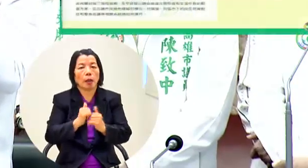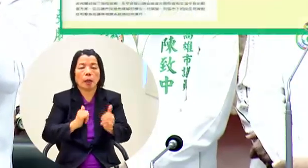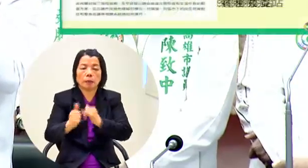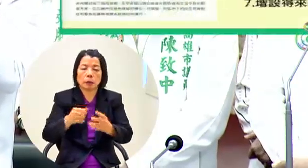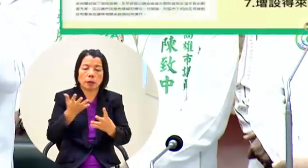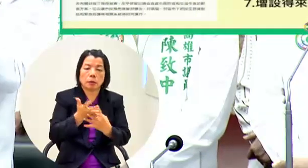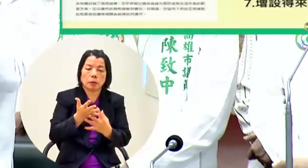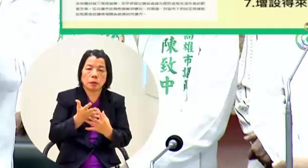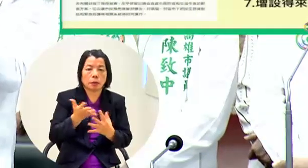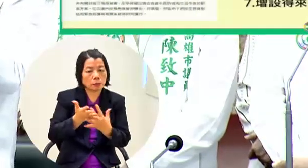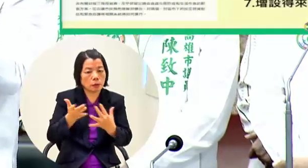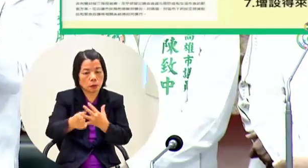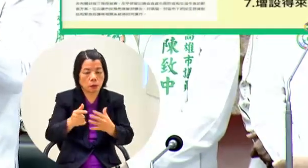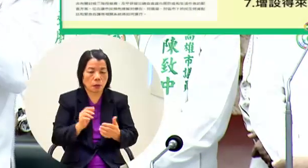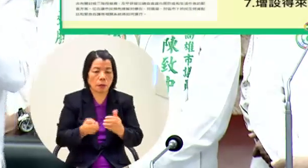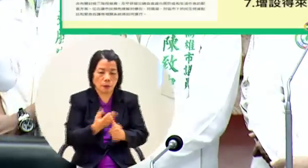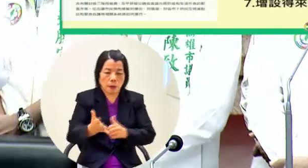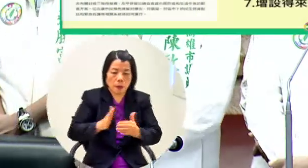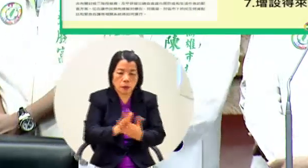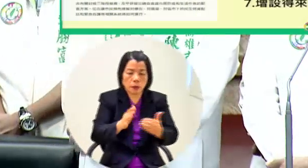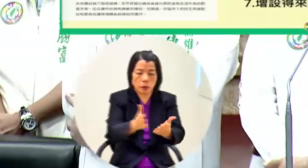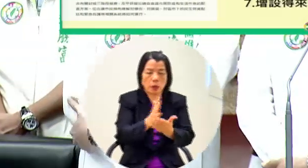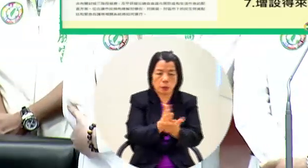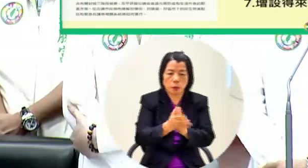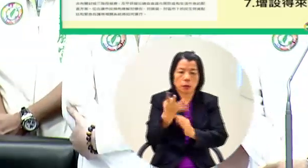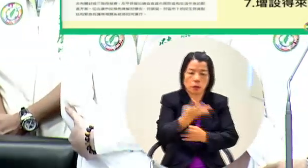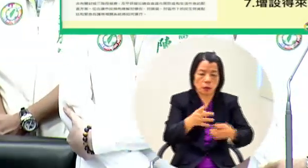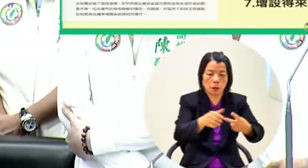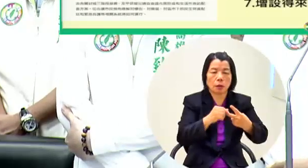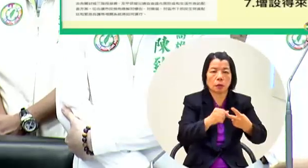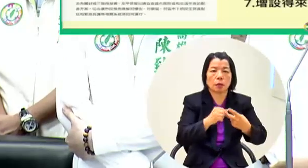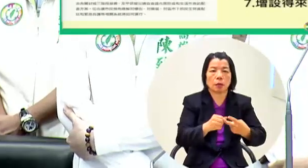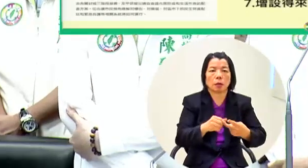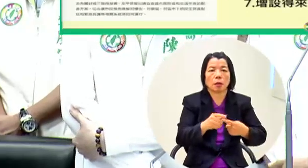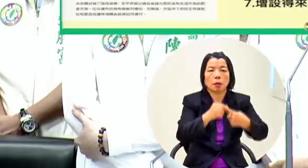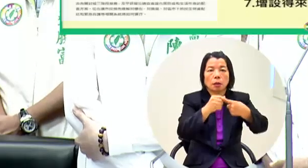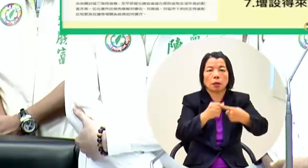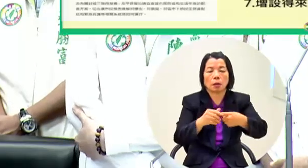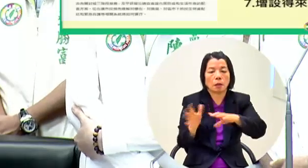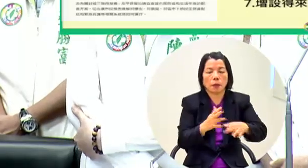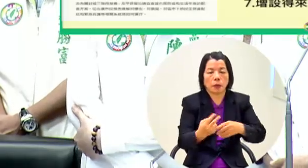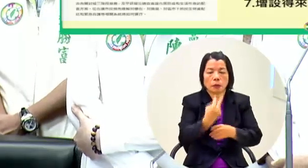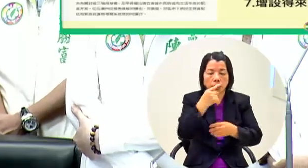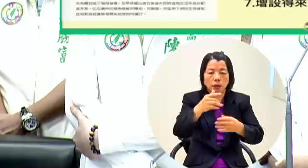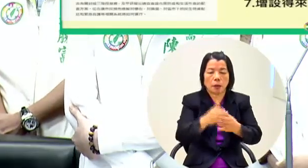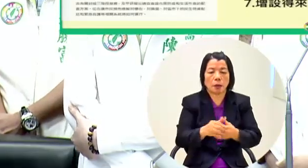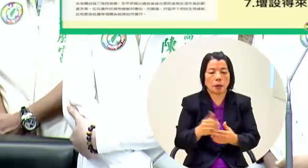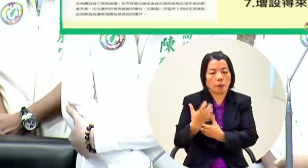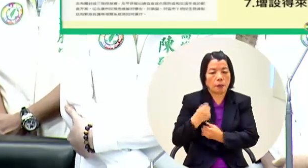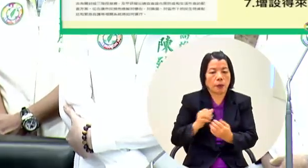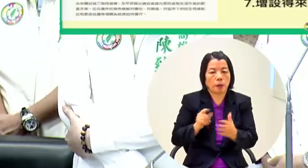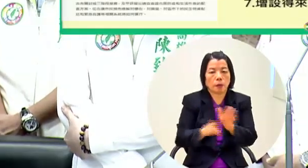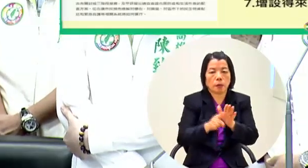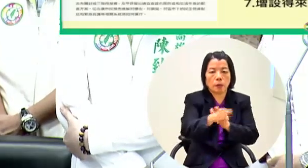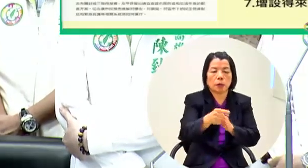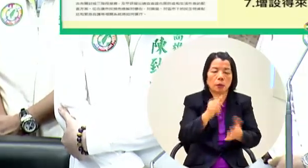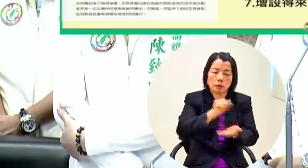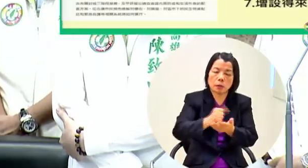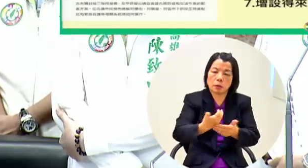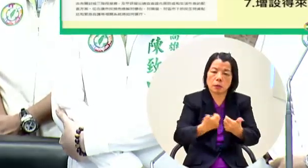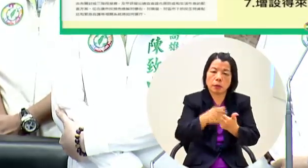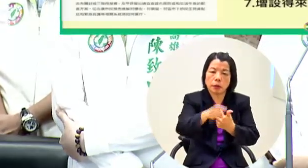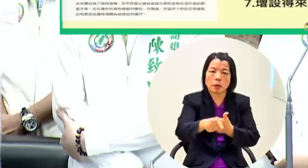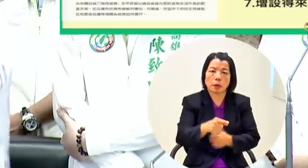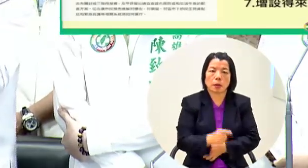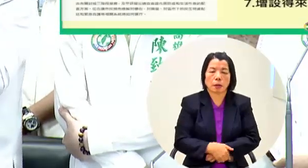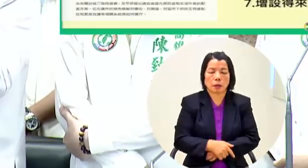诉求，第一个封城兵推，你居然在4月20号跟他一起开记者会，他的诉求